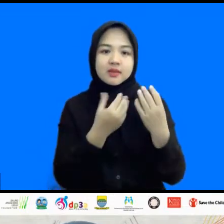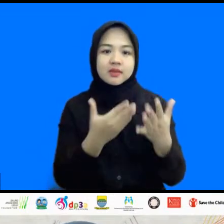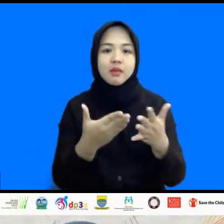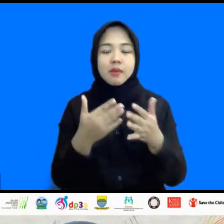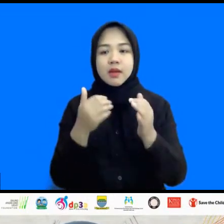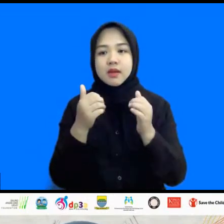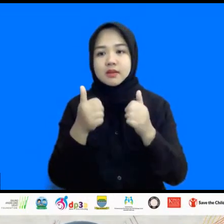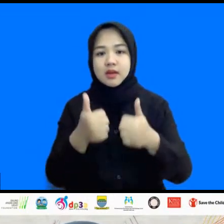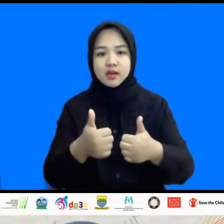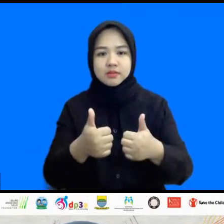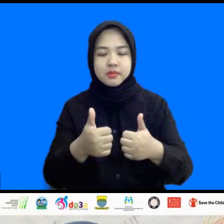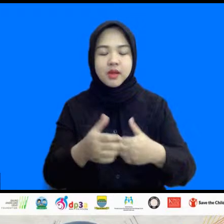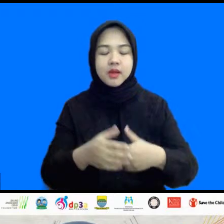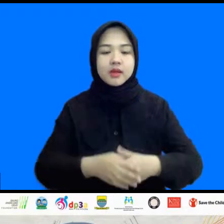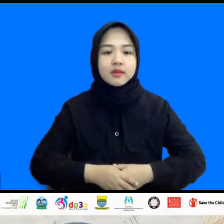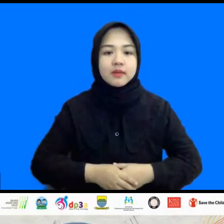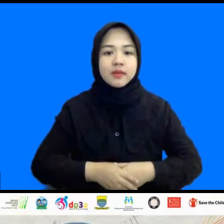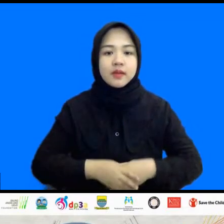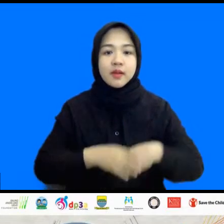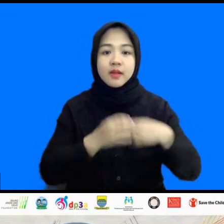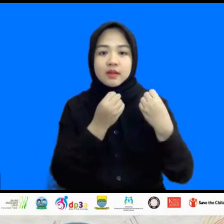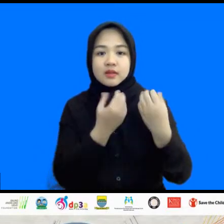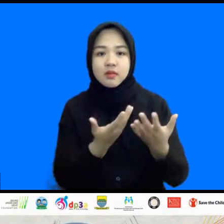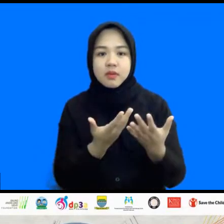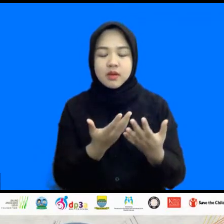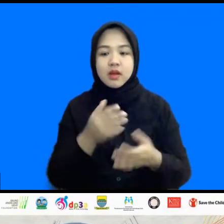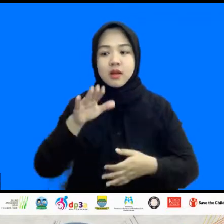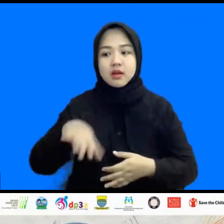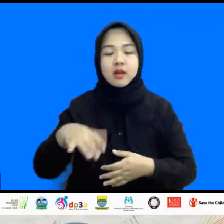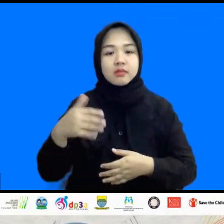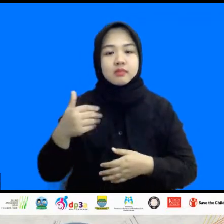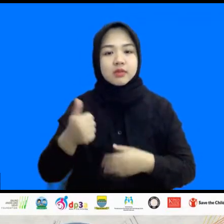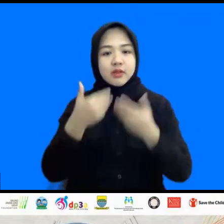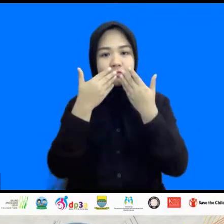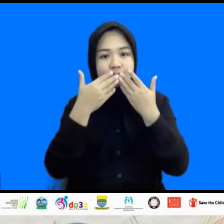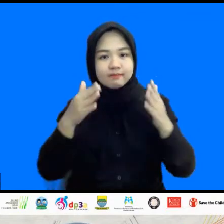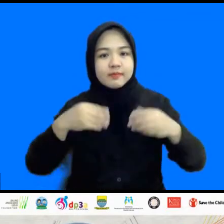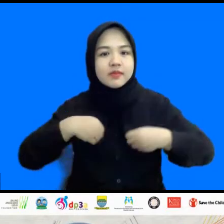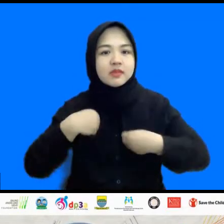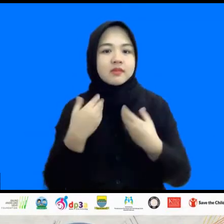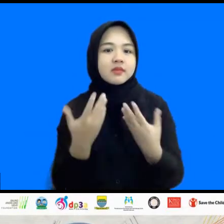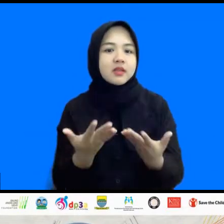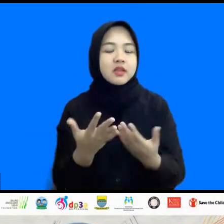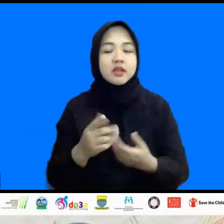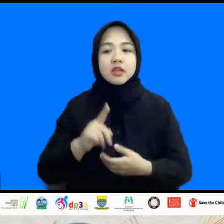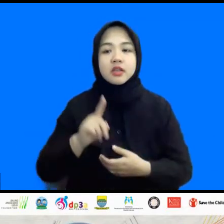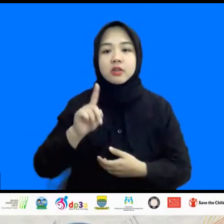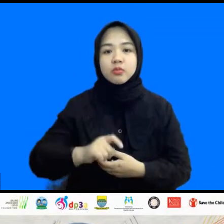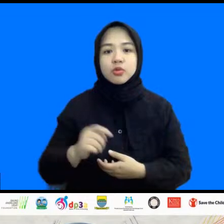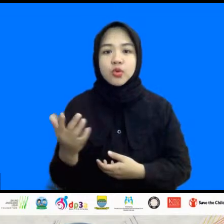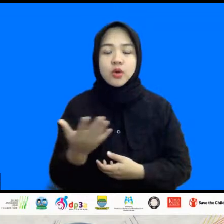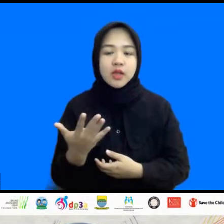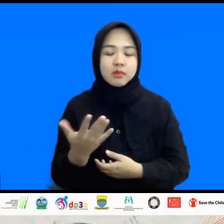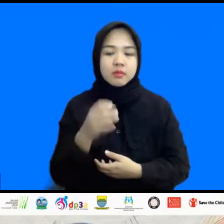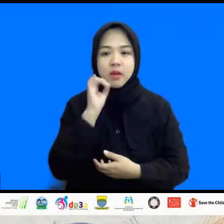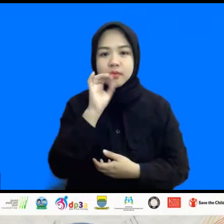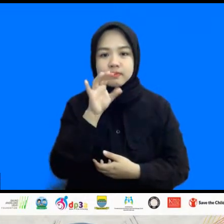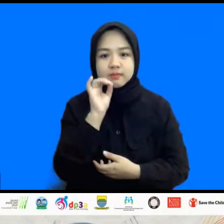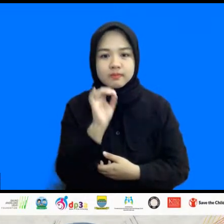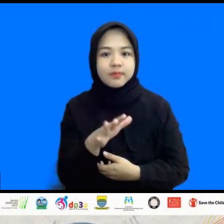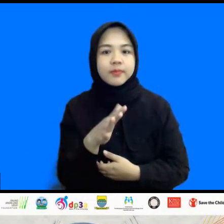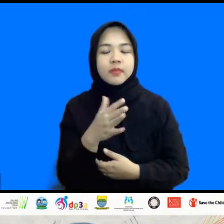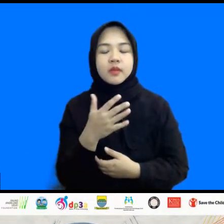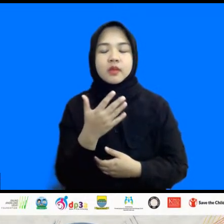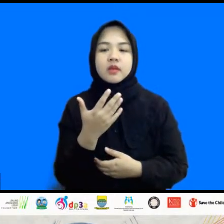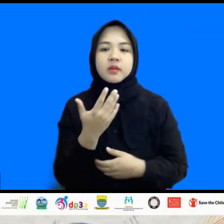ya, tersampaikan anak lebih lebih menyampaikan kebutuhannya melalui melalui